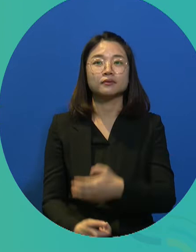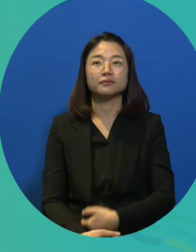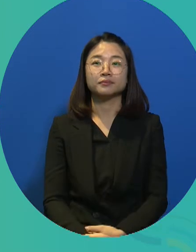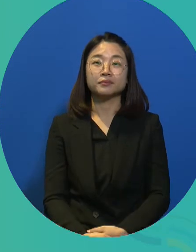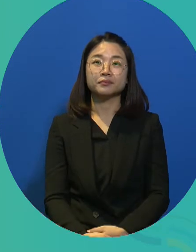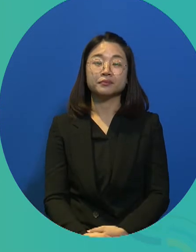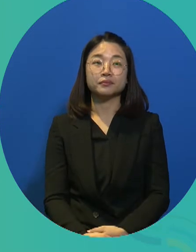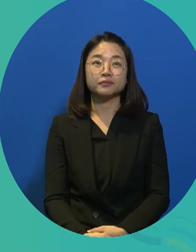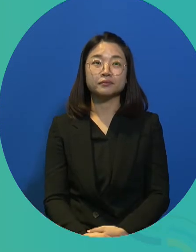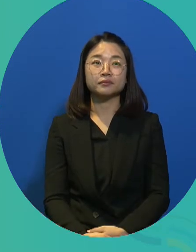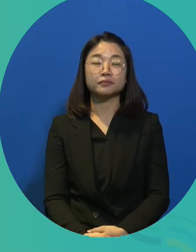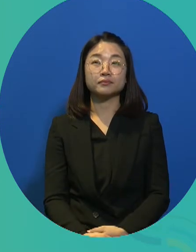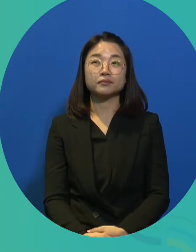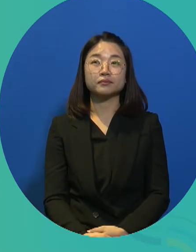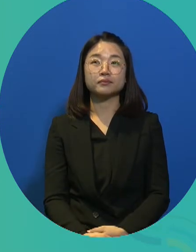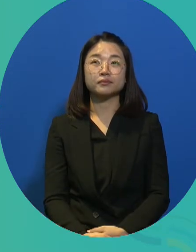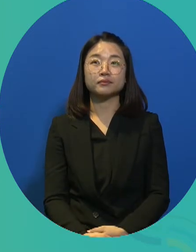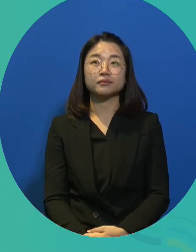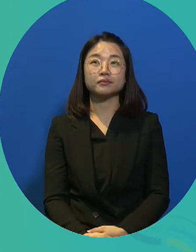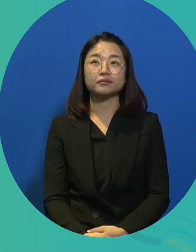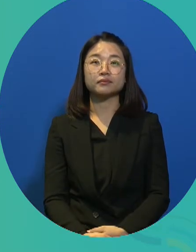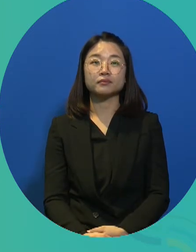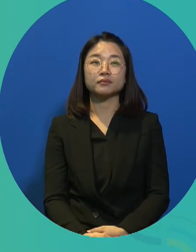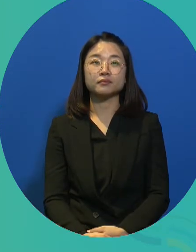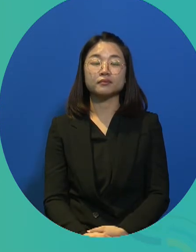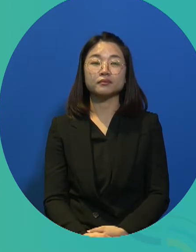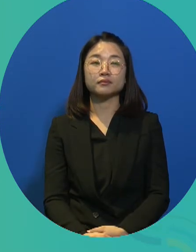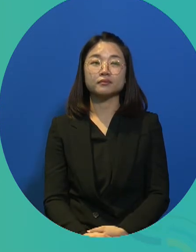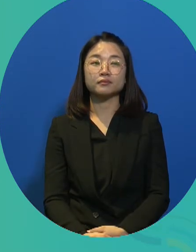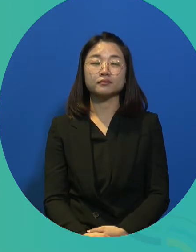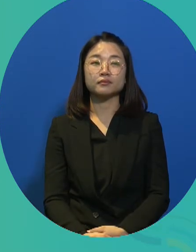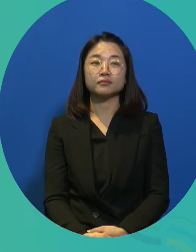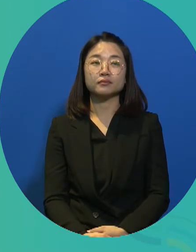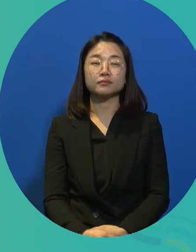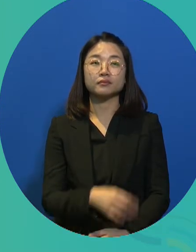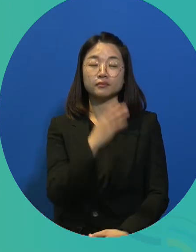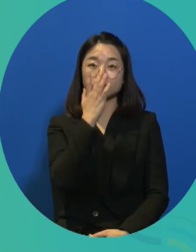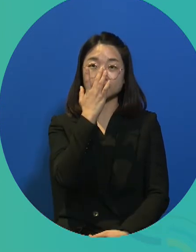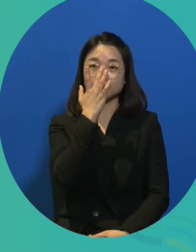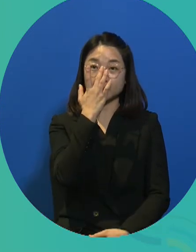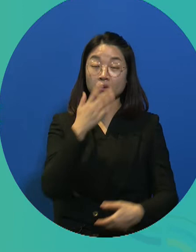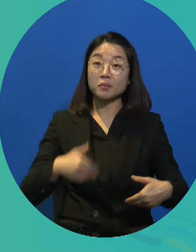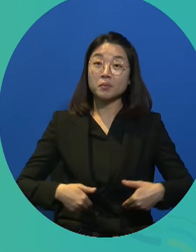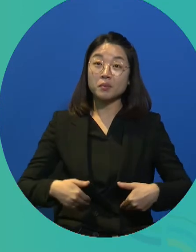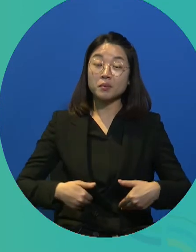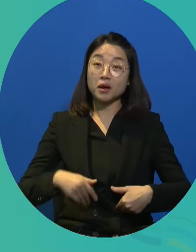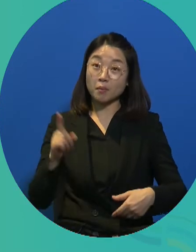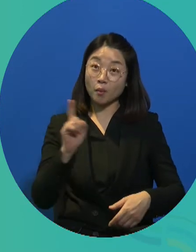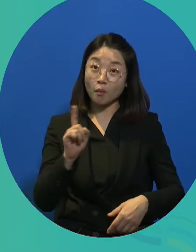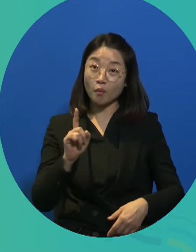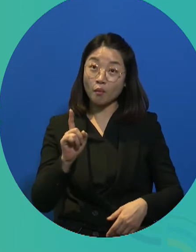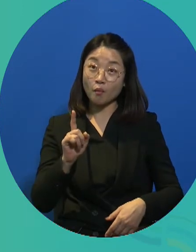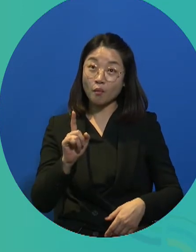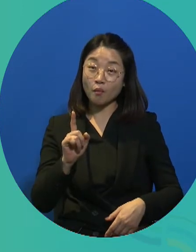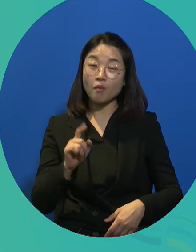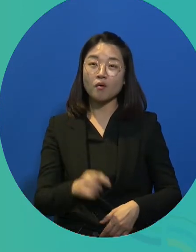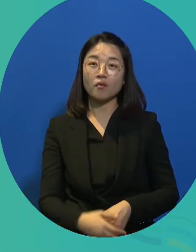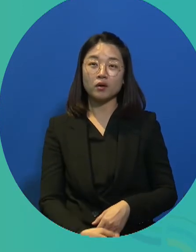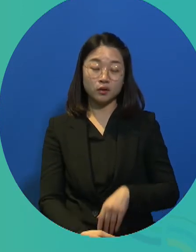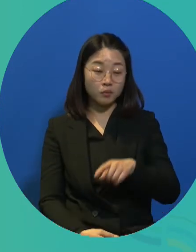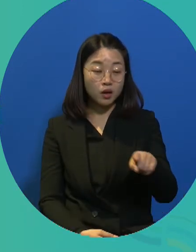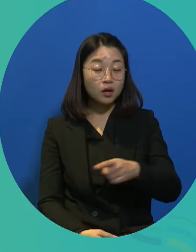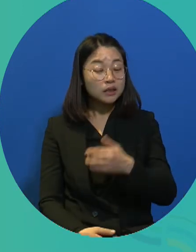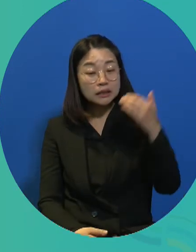나설 필요까지도 없습니다. 다만 필요한 것은 중대한 침해일 것 그리고 구조적